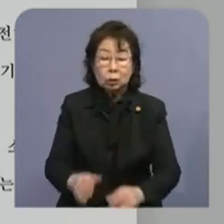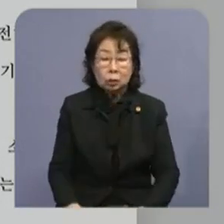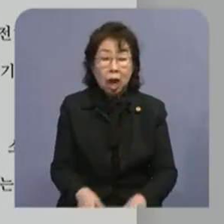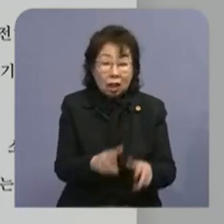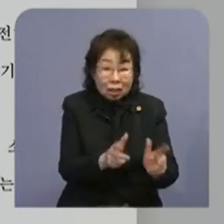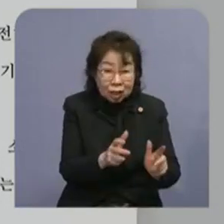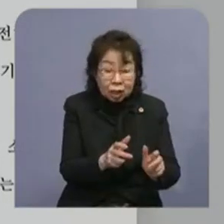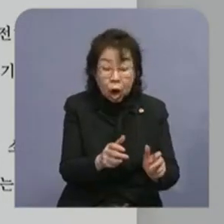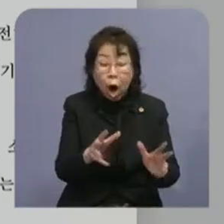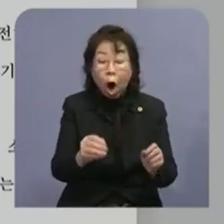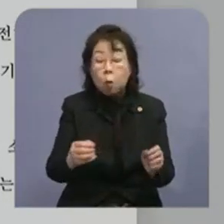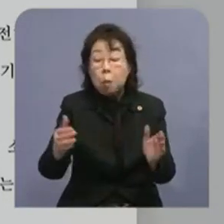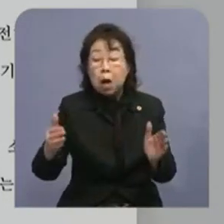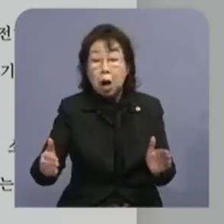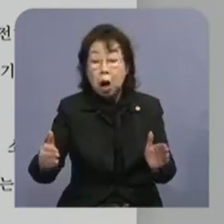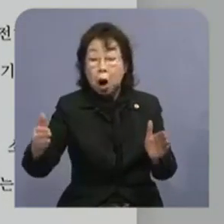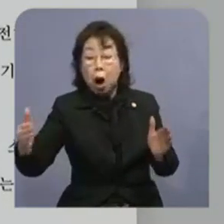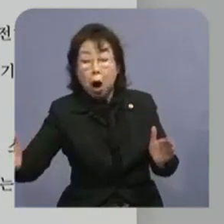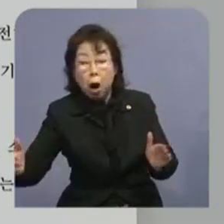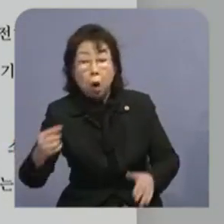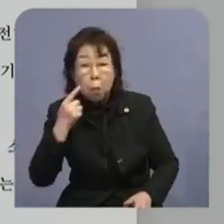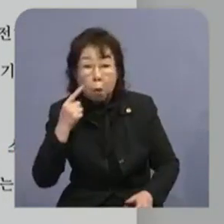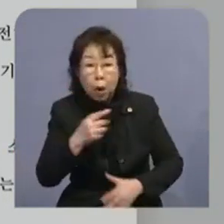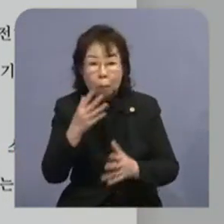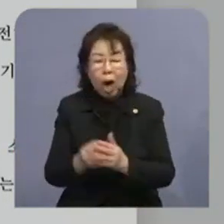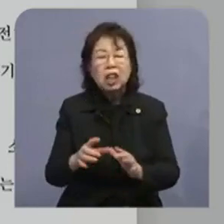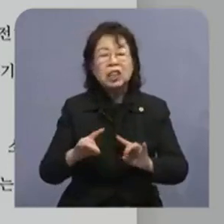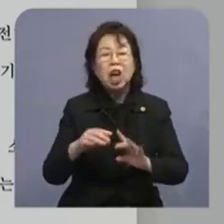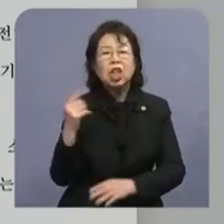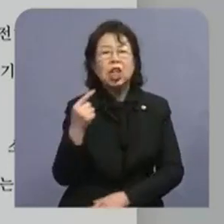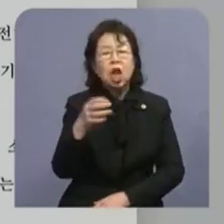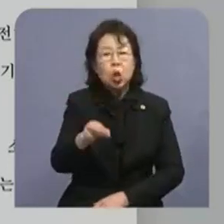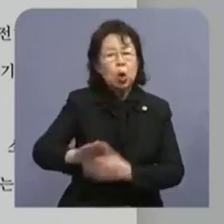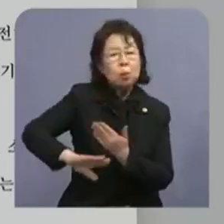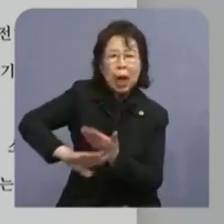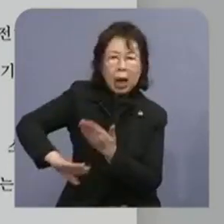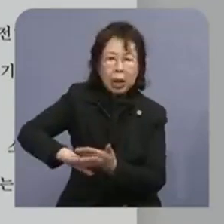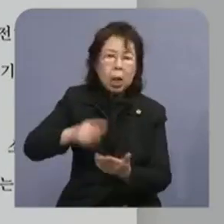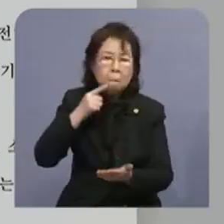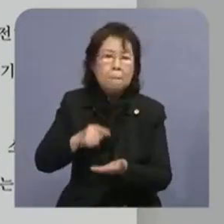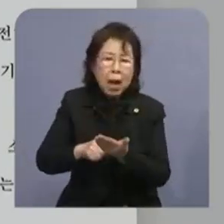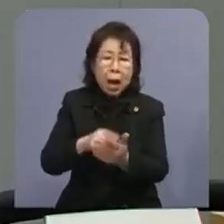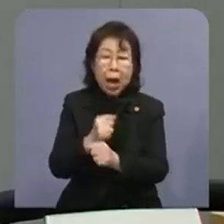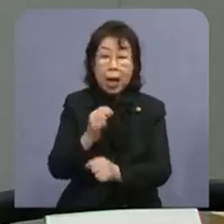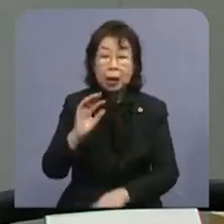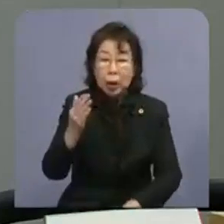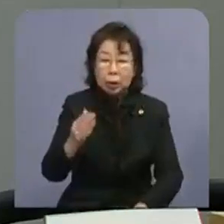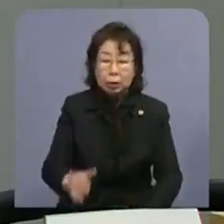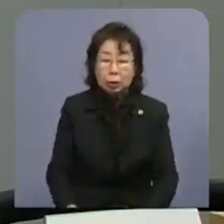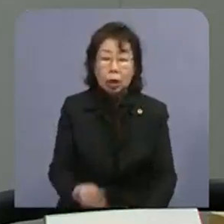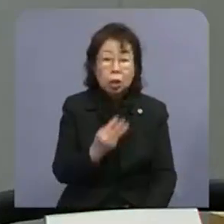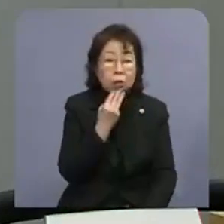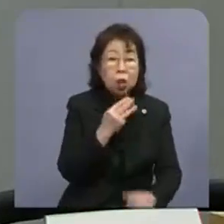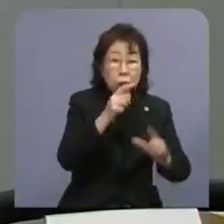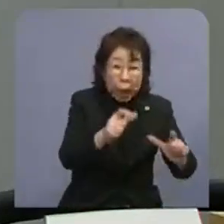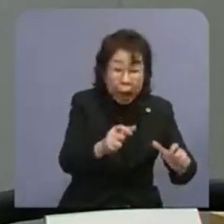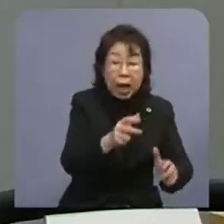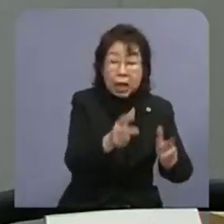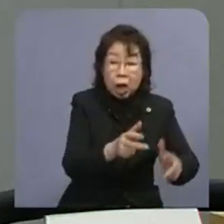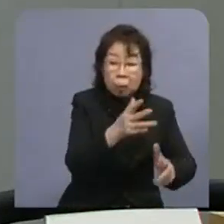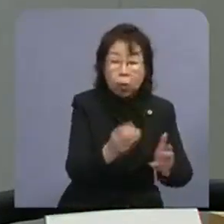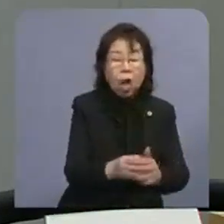발전소에서 얼마나 떨어져 있는지 그 거리를 기준으로 전기요금을 달리 매기는 내용 등을 담았습니다 수도권에 있는 기업들 중에